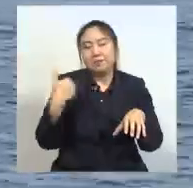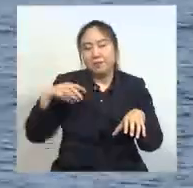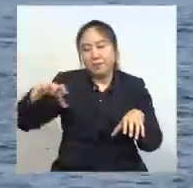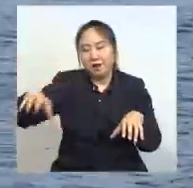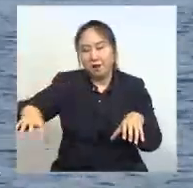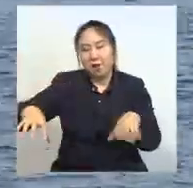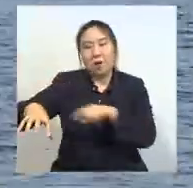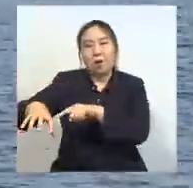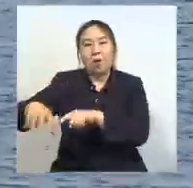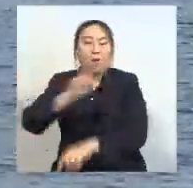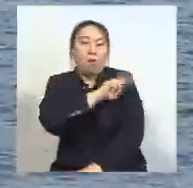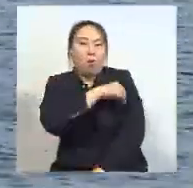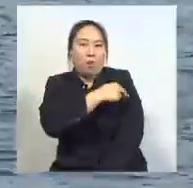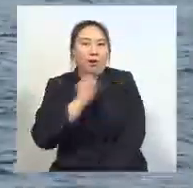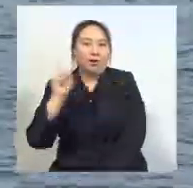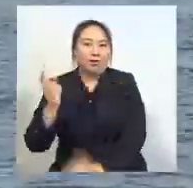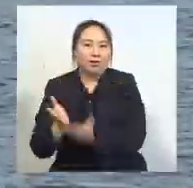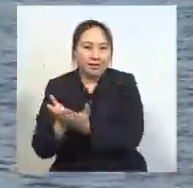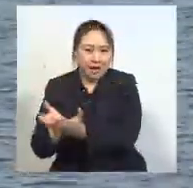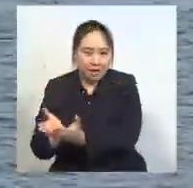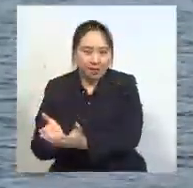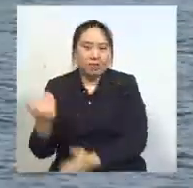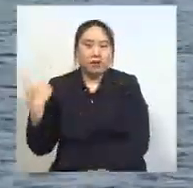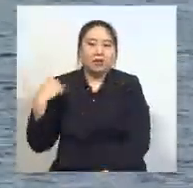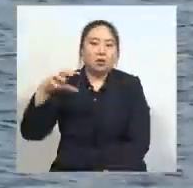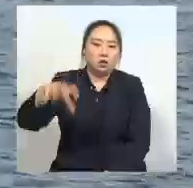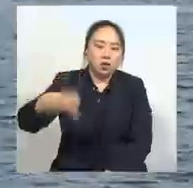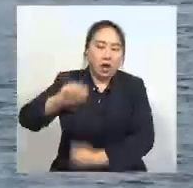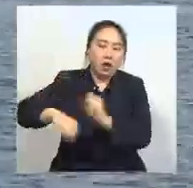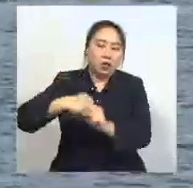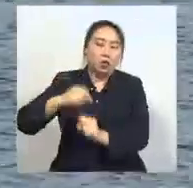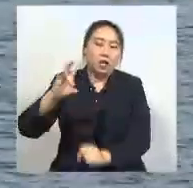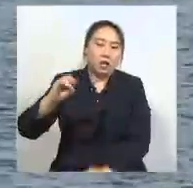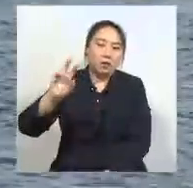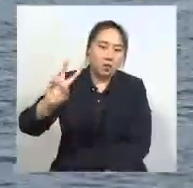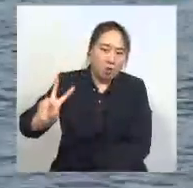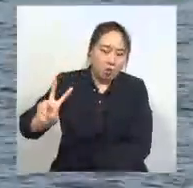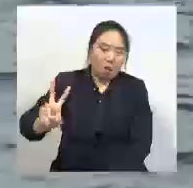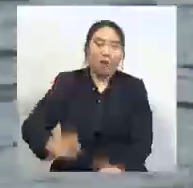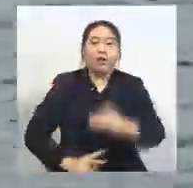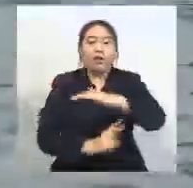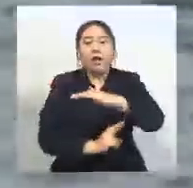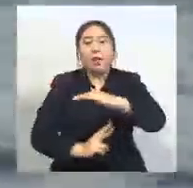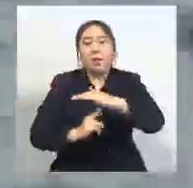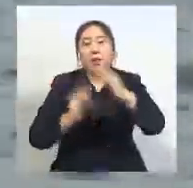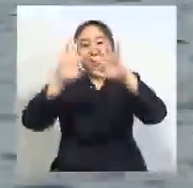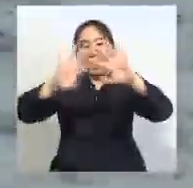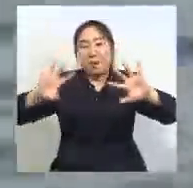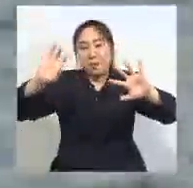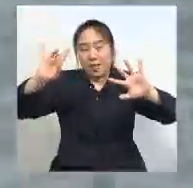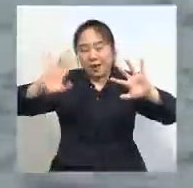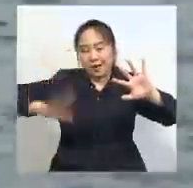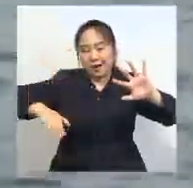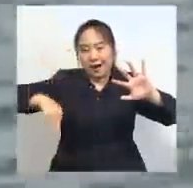วนนครพิรมโรงพยาบาลสิริราชสวนเฉลิมพระเกียรติ 72 พรรษาและบริเวณใต้สะพานพระราม 8 ฝั่งธนบุ